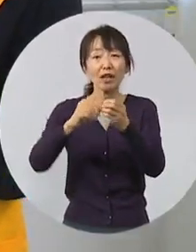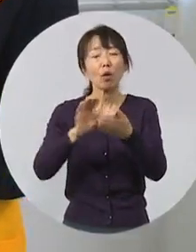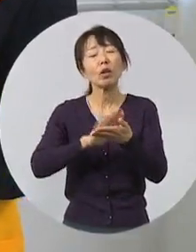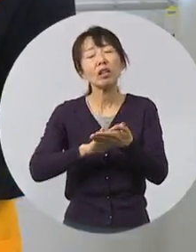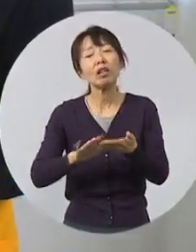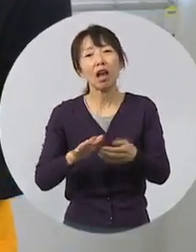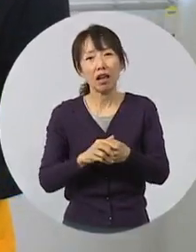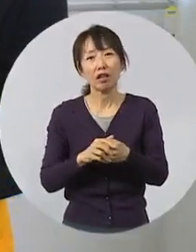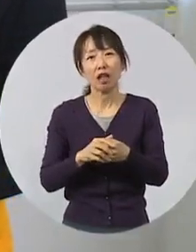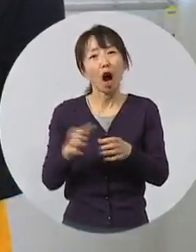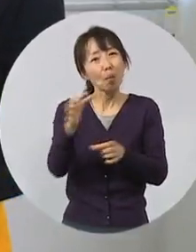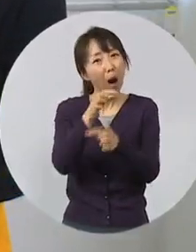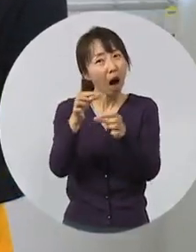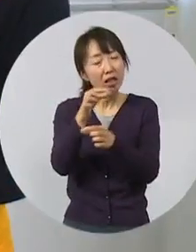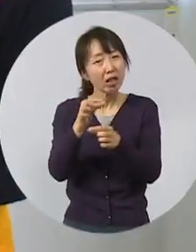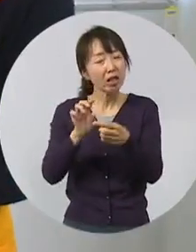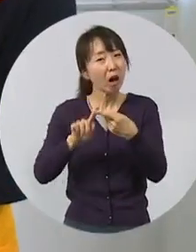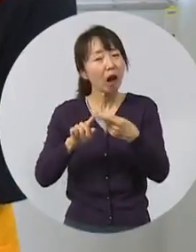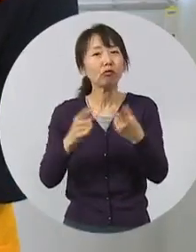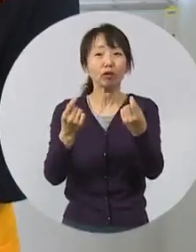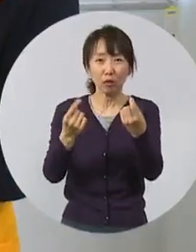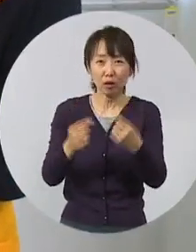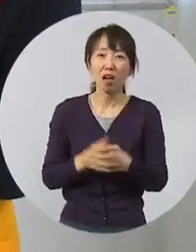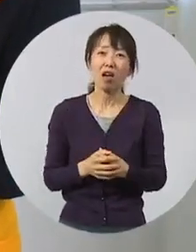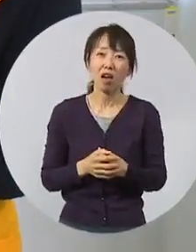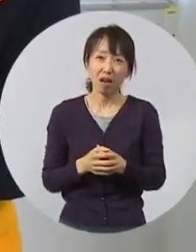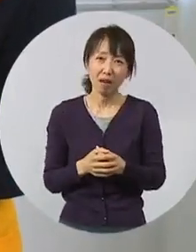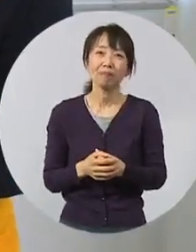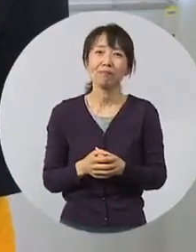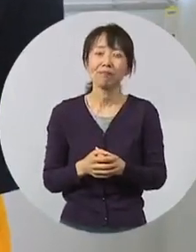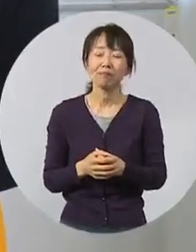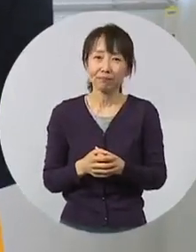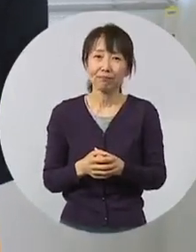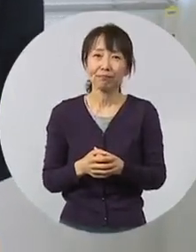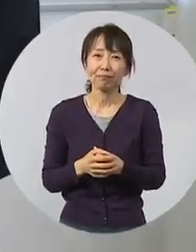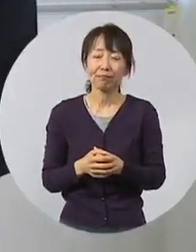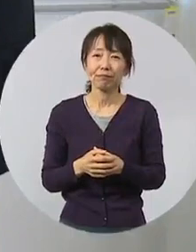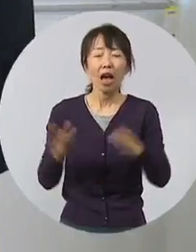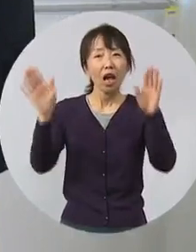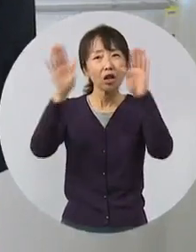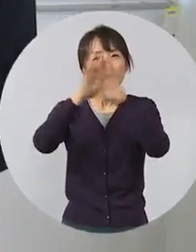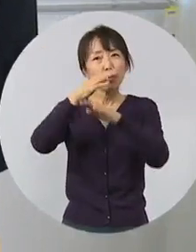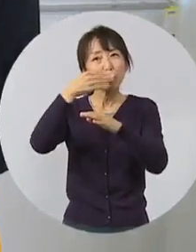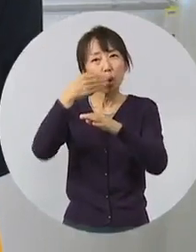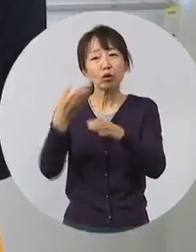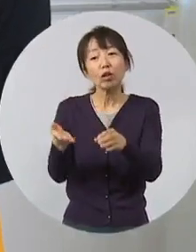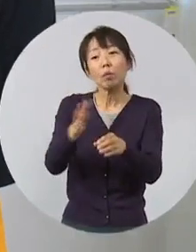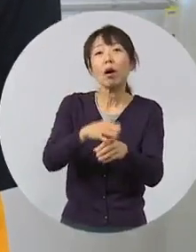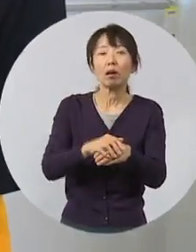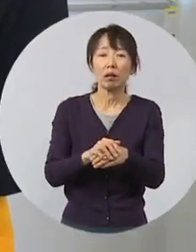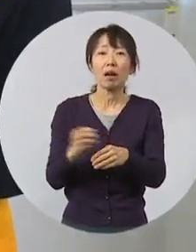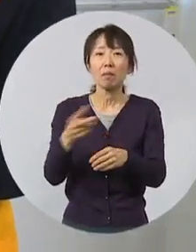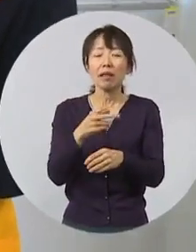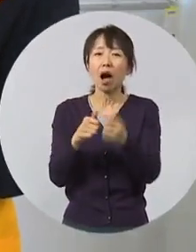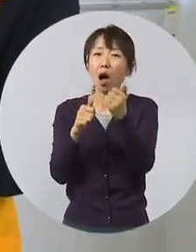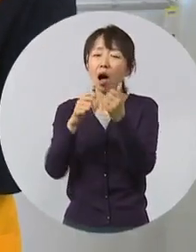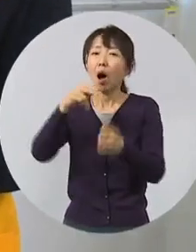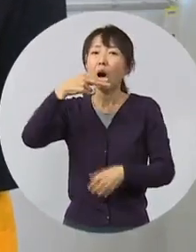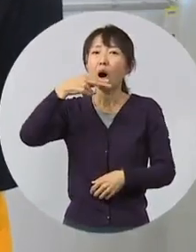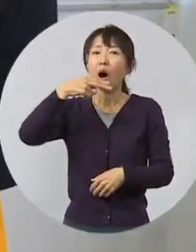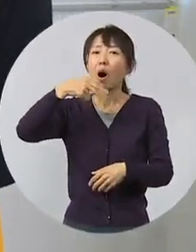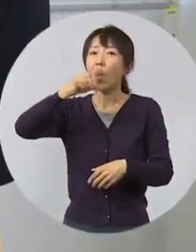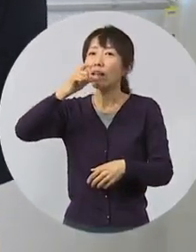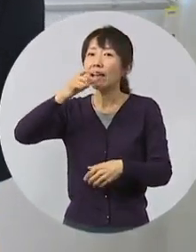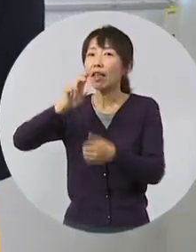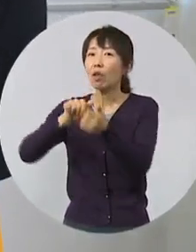し、パーティーにもねぴったりな一品ですね。 はい、夕食のもう一品やお酒のおつまみなどにす